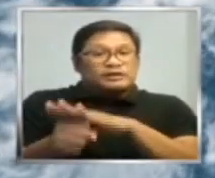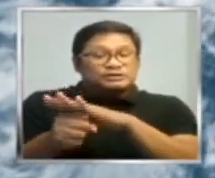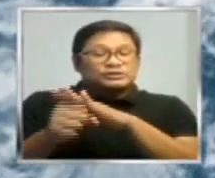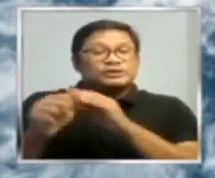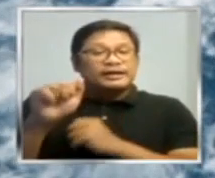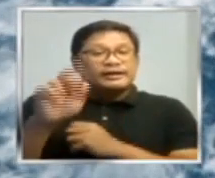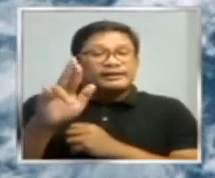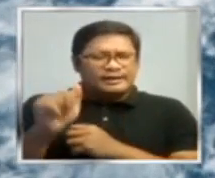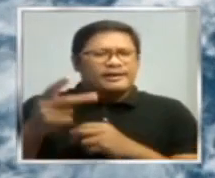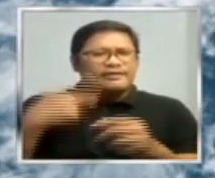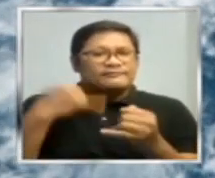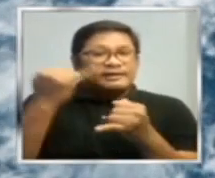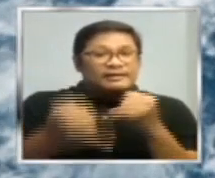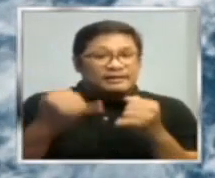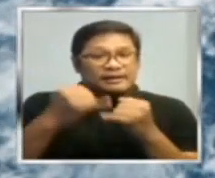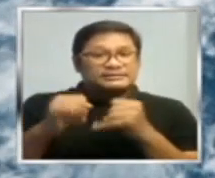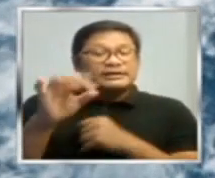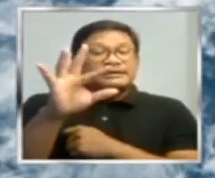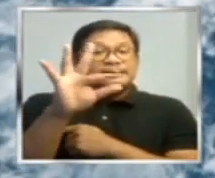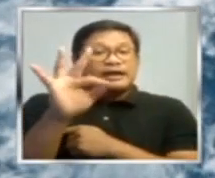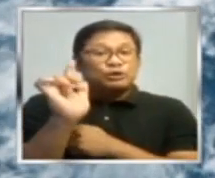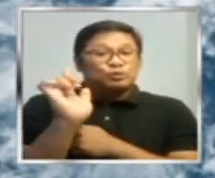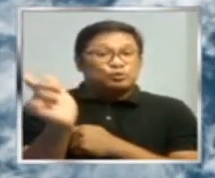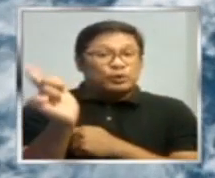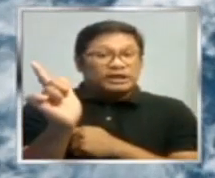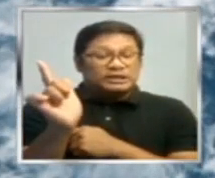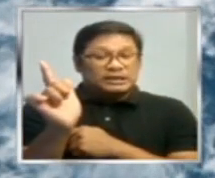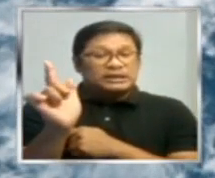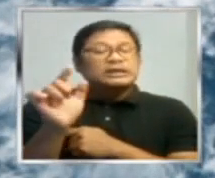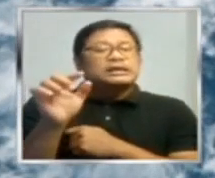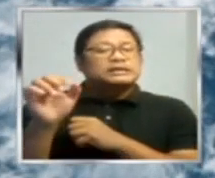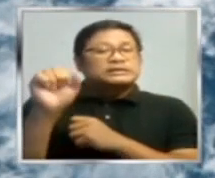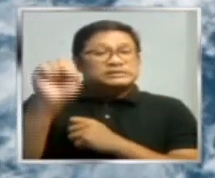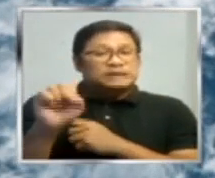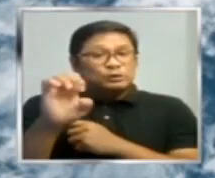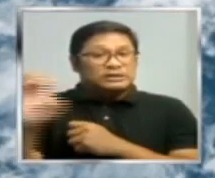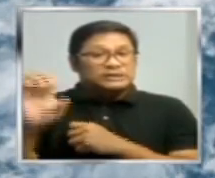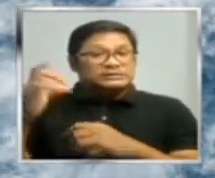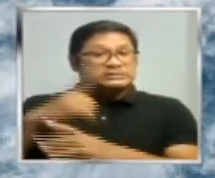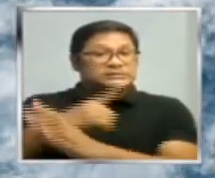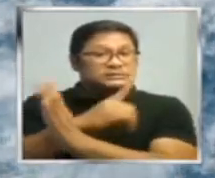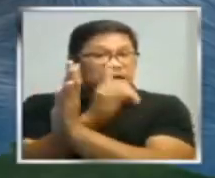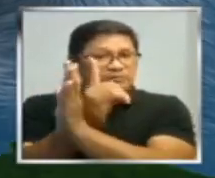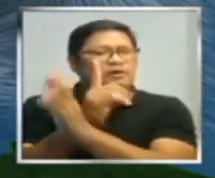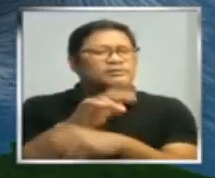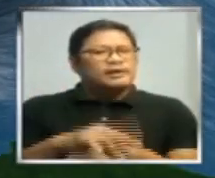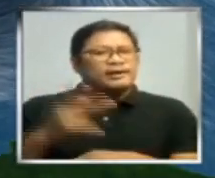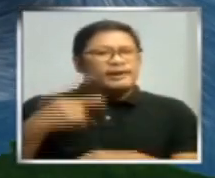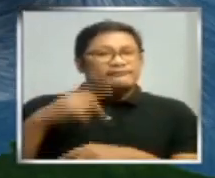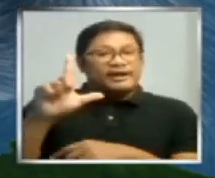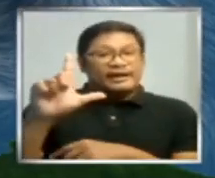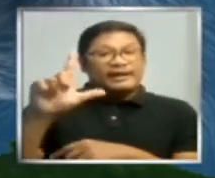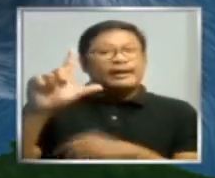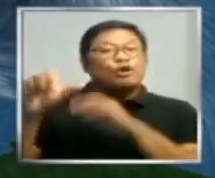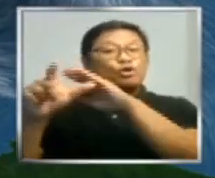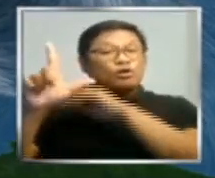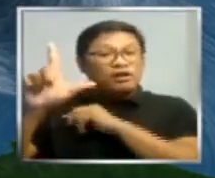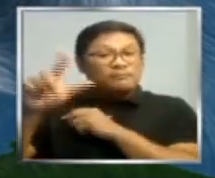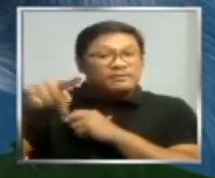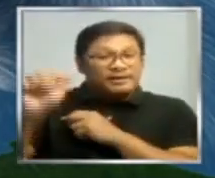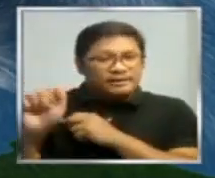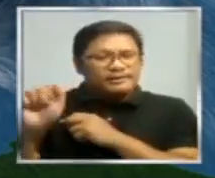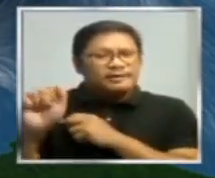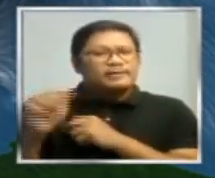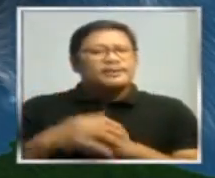itong namataan sa layong 920 kilometers east-southeast ng Davao City. Nakapaloob ang LPA sa Intertropical Convergence